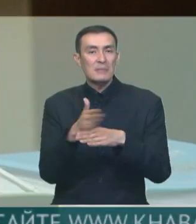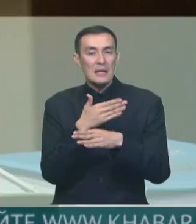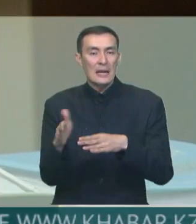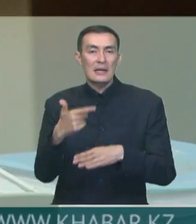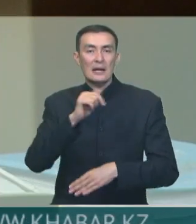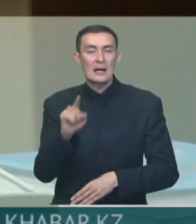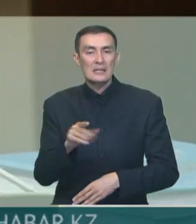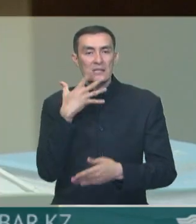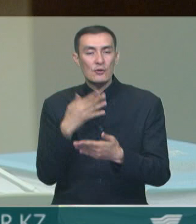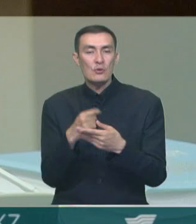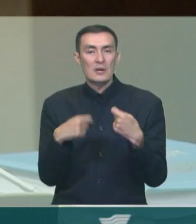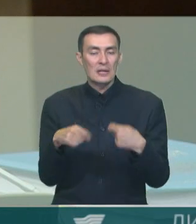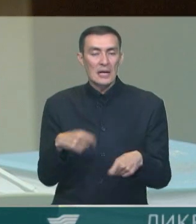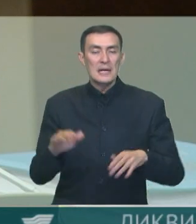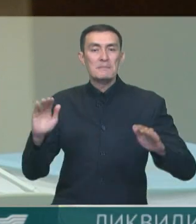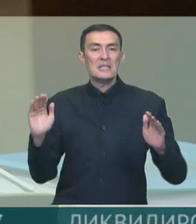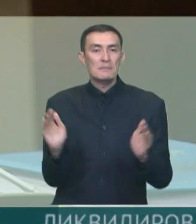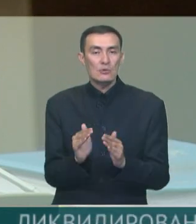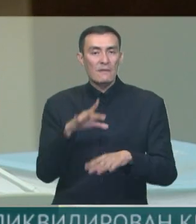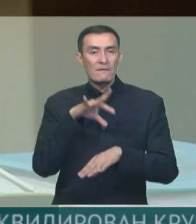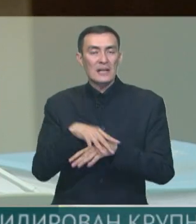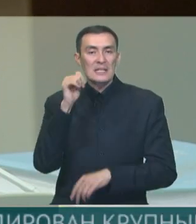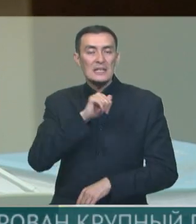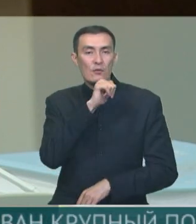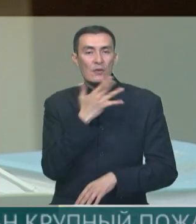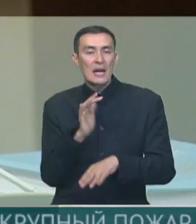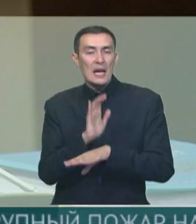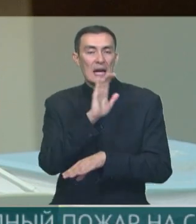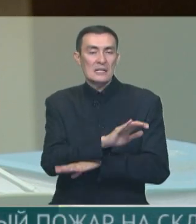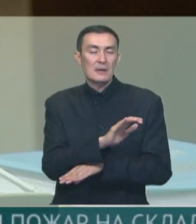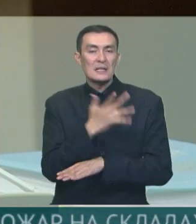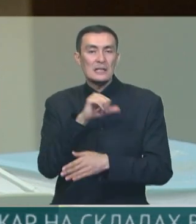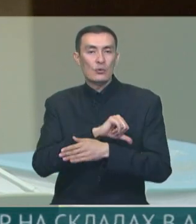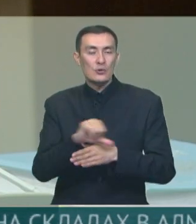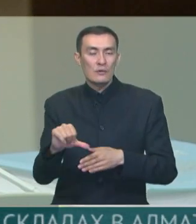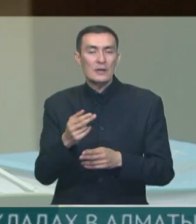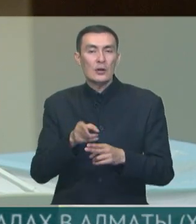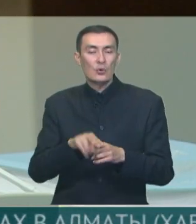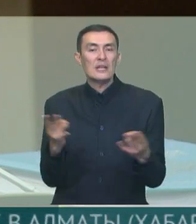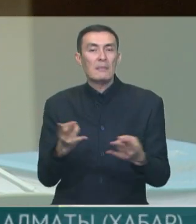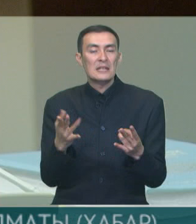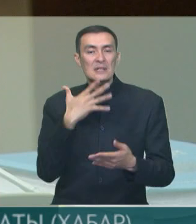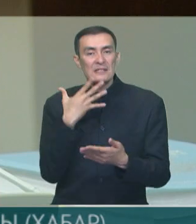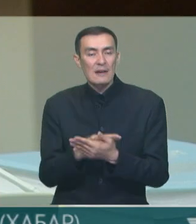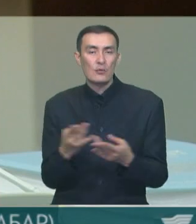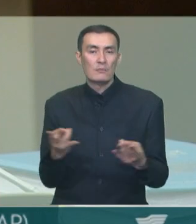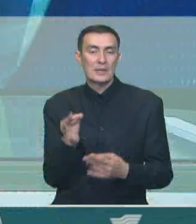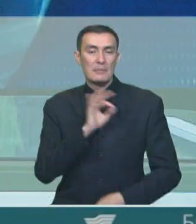газа на внутренний рынок, минимизирует случаи теневого экспорта объемов сжиженного газа, предназначенного для внутреннего